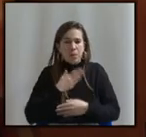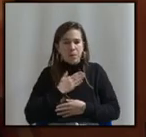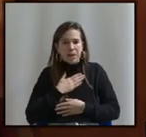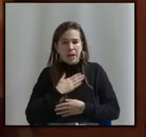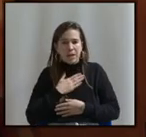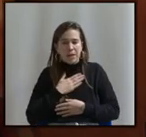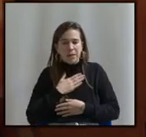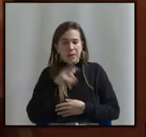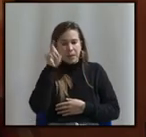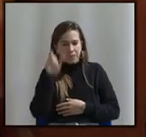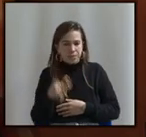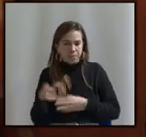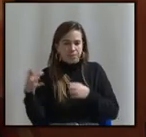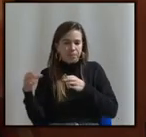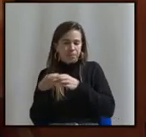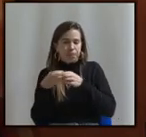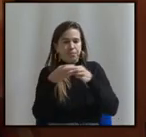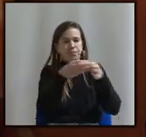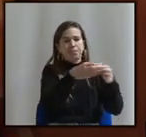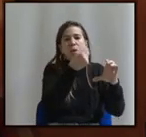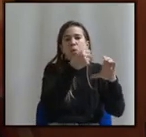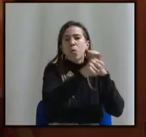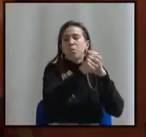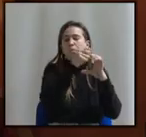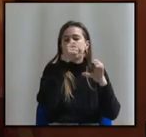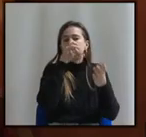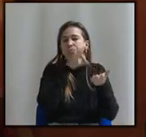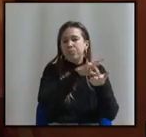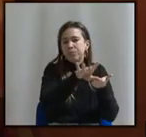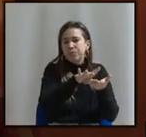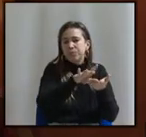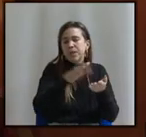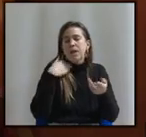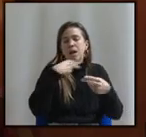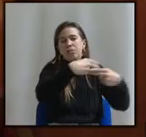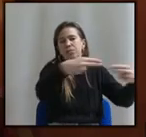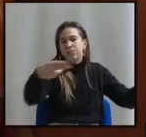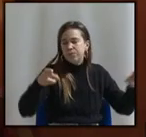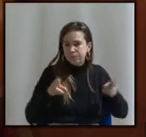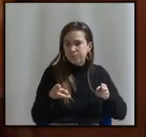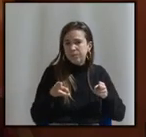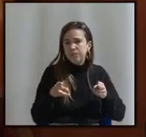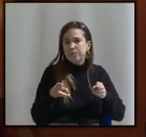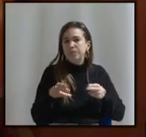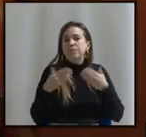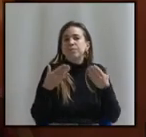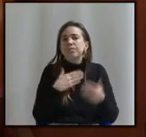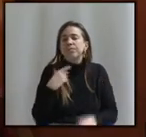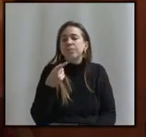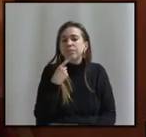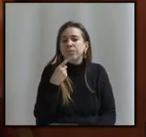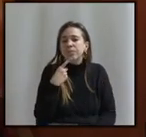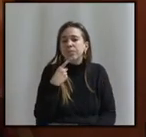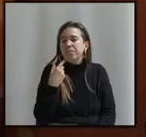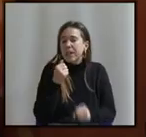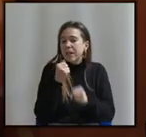i del lloc, es va desallotjar el cobert i es va precintar, es va segellar de nou. Per tant, anem fent aquesta